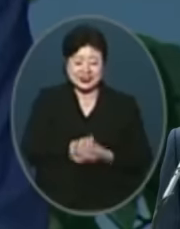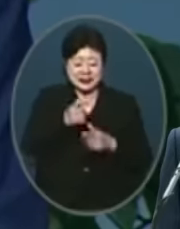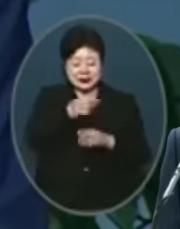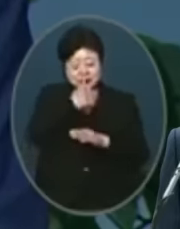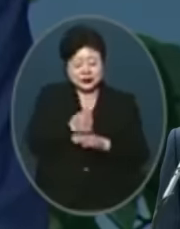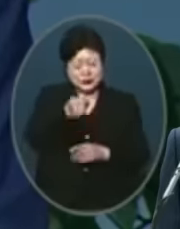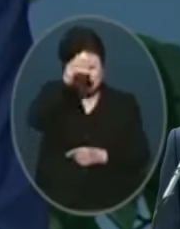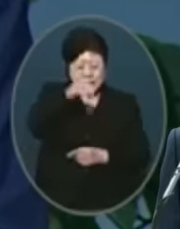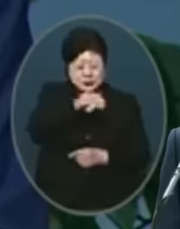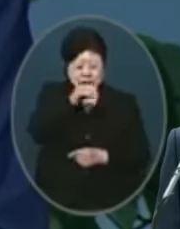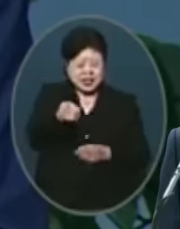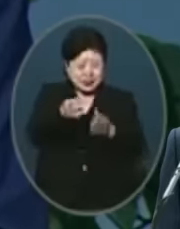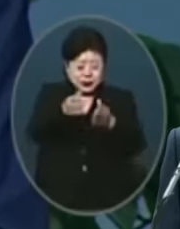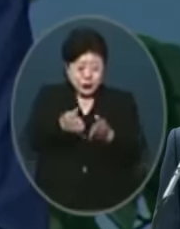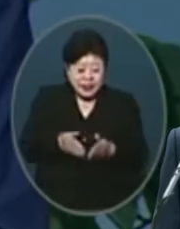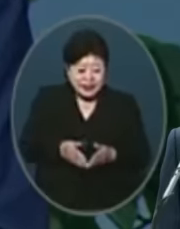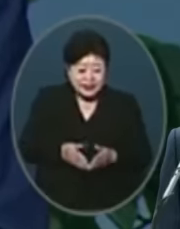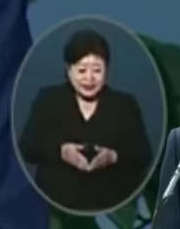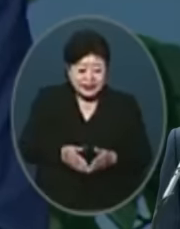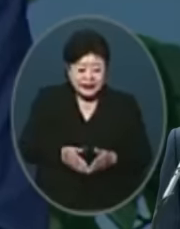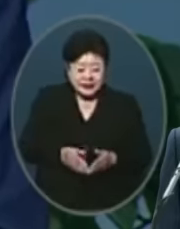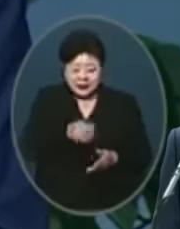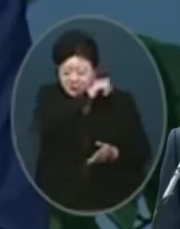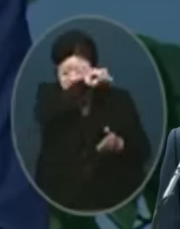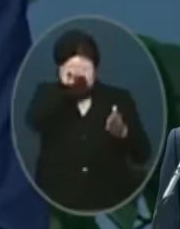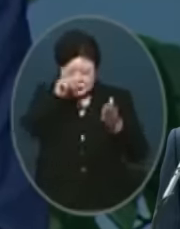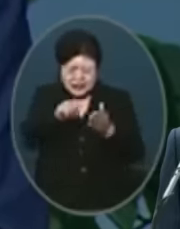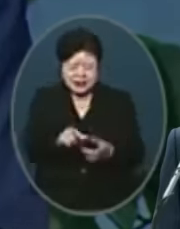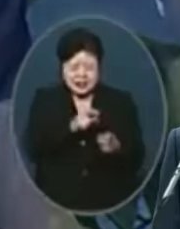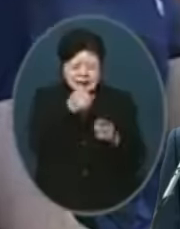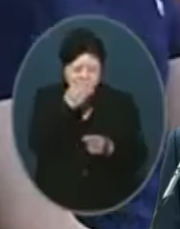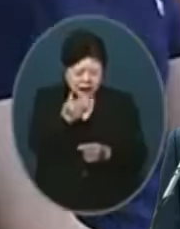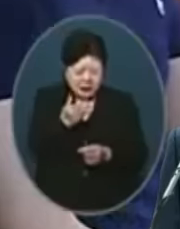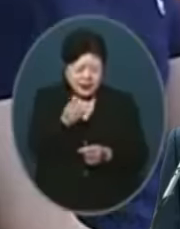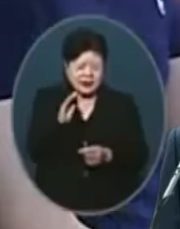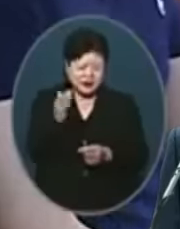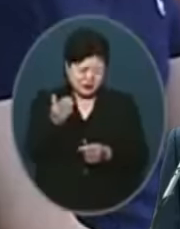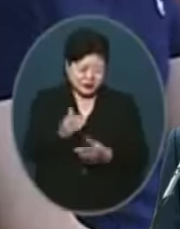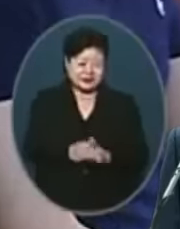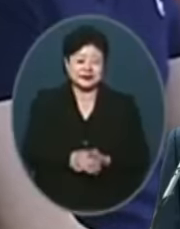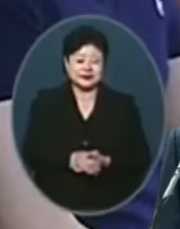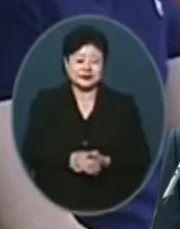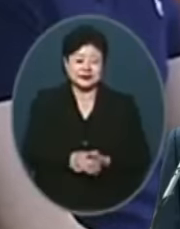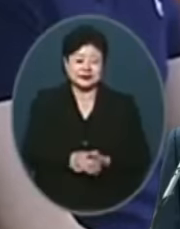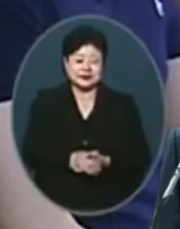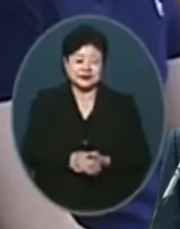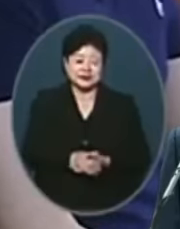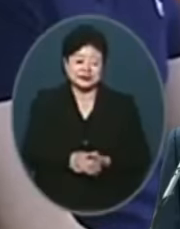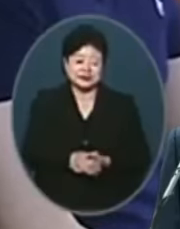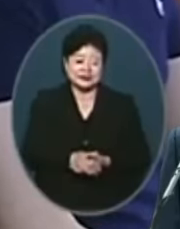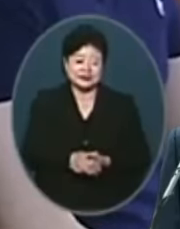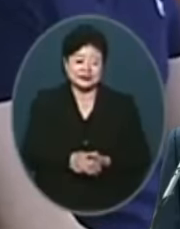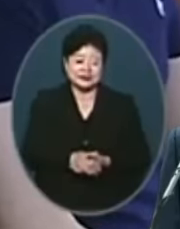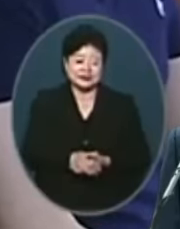예수 그리스도의 십자가를 통한 인생을 살 수 있게 된다고 말하시는 것입니다.